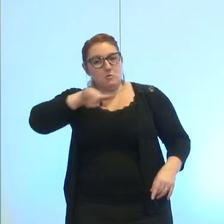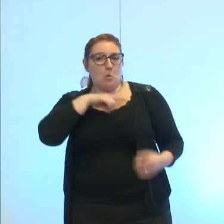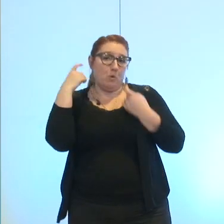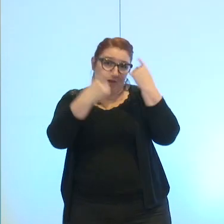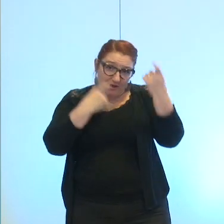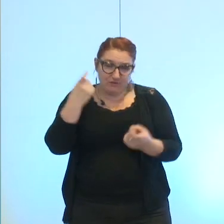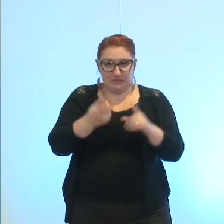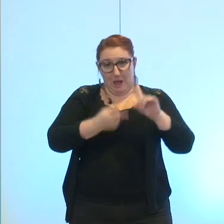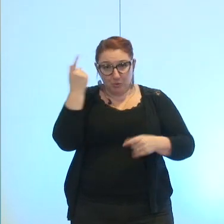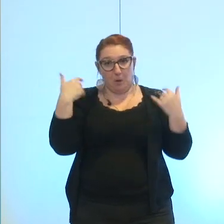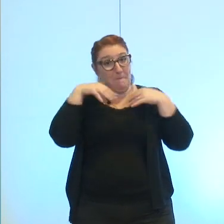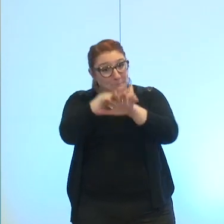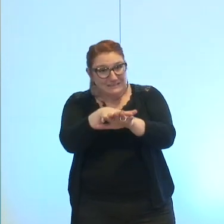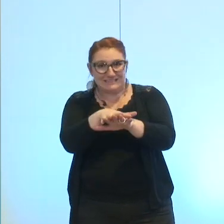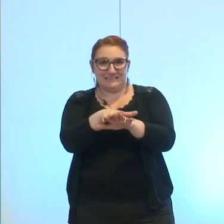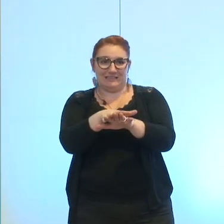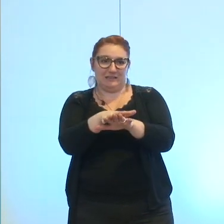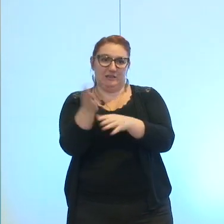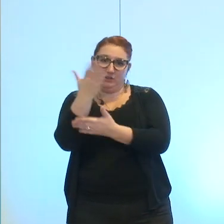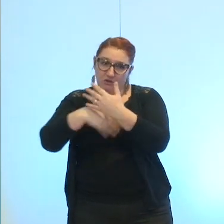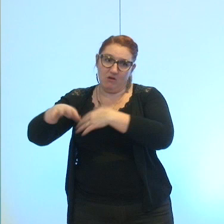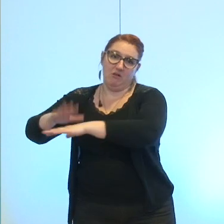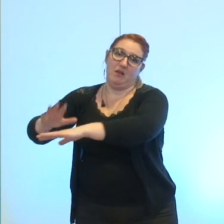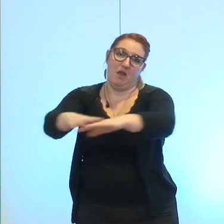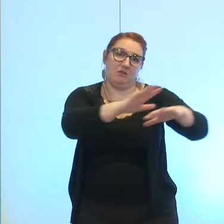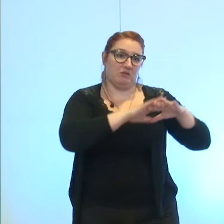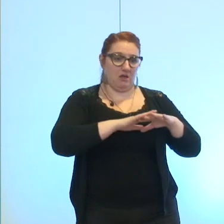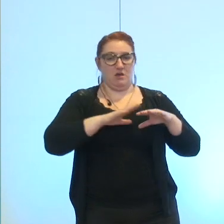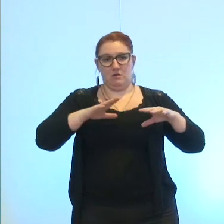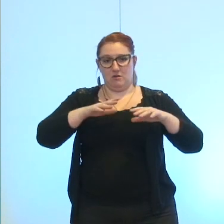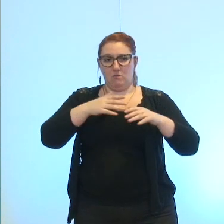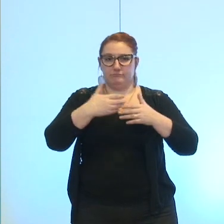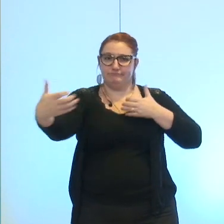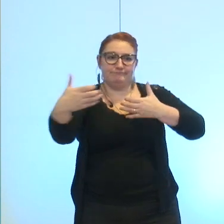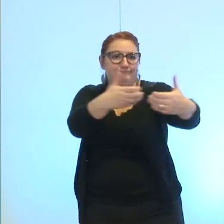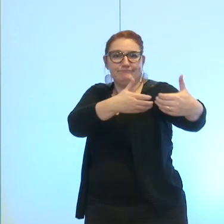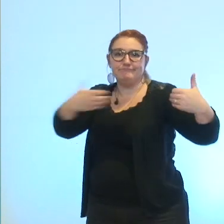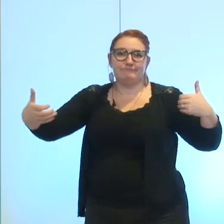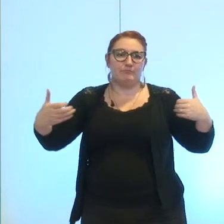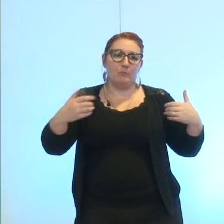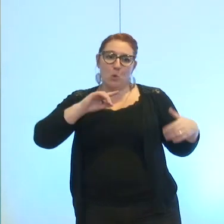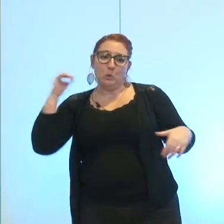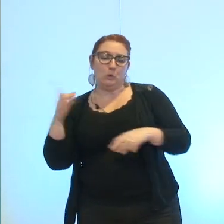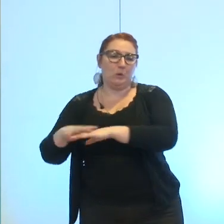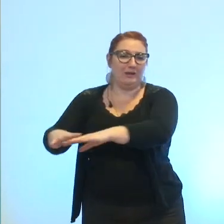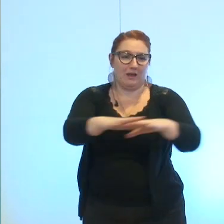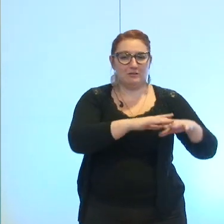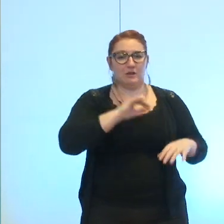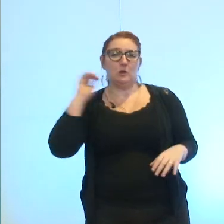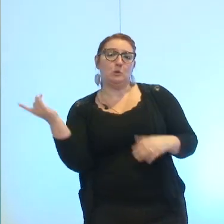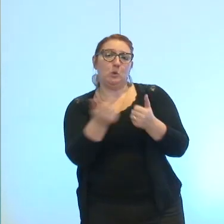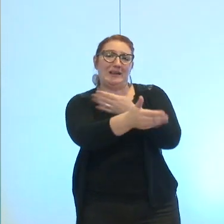de mixité aussi en matière spatiale et géographique faire en sorte que tous les quartiers et tous les secteurs de la ville